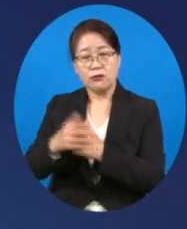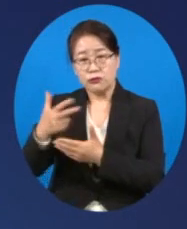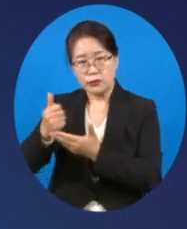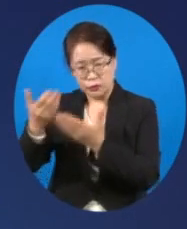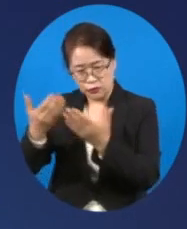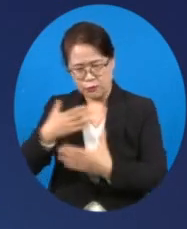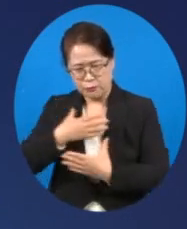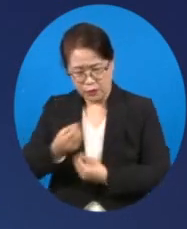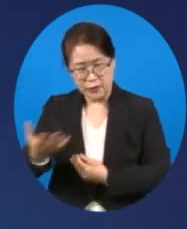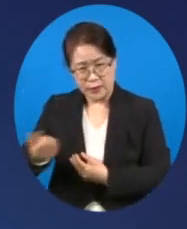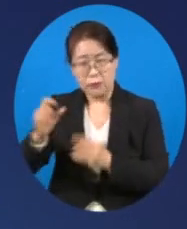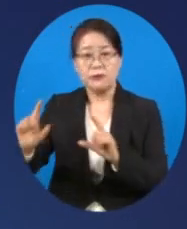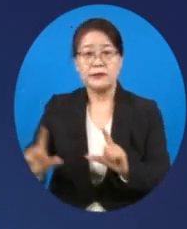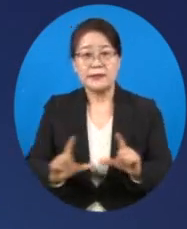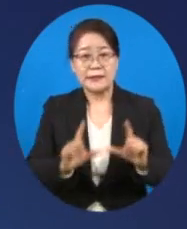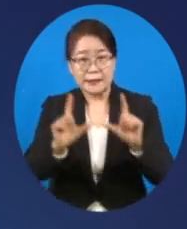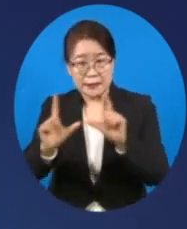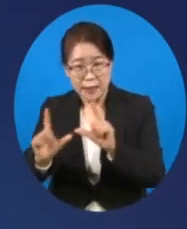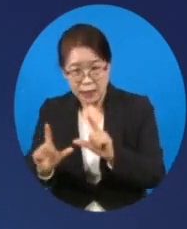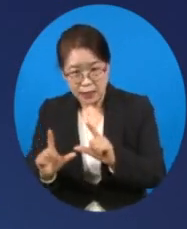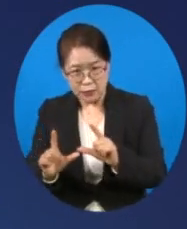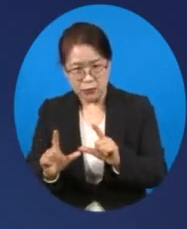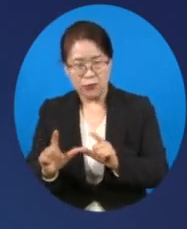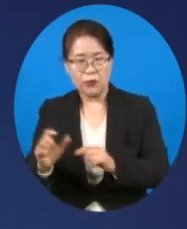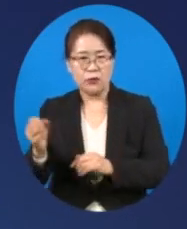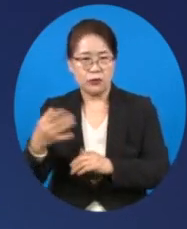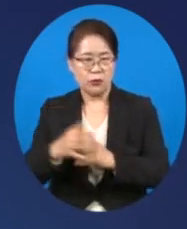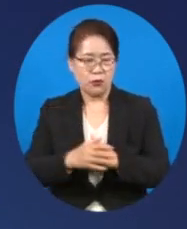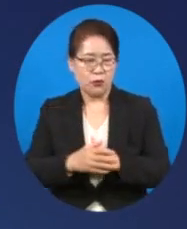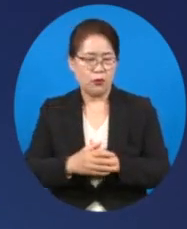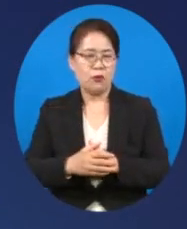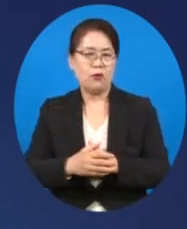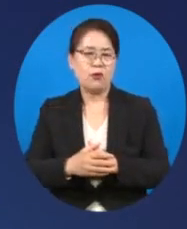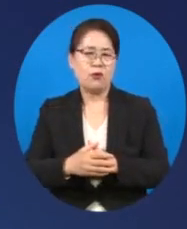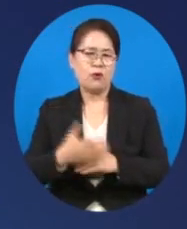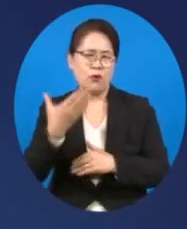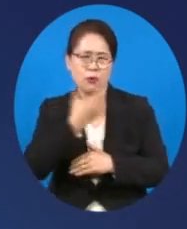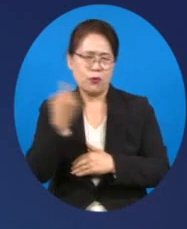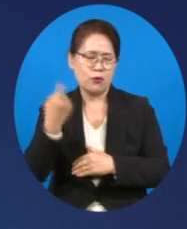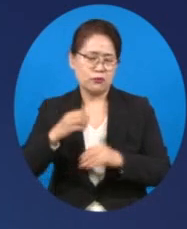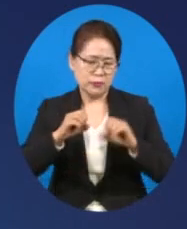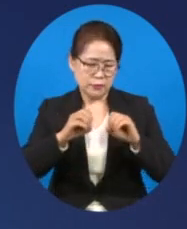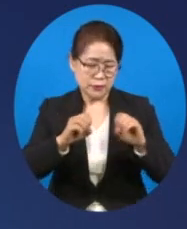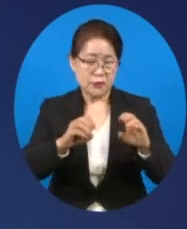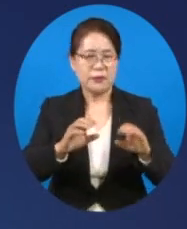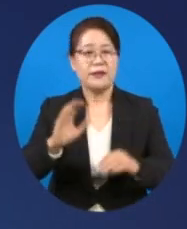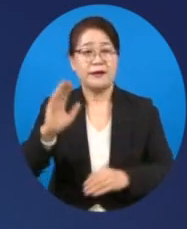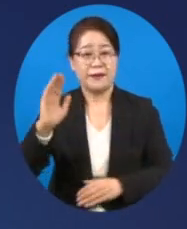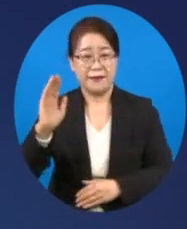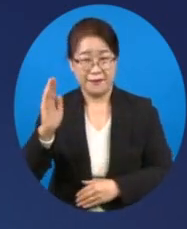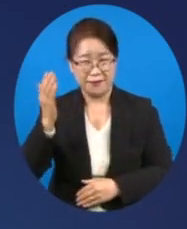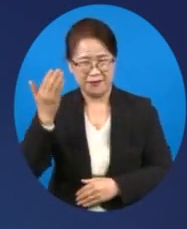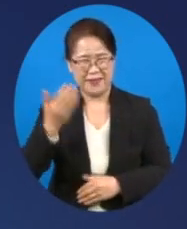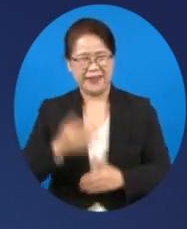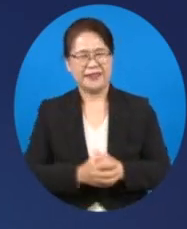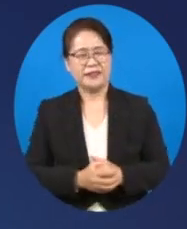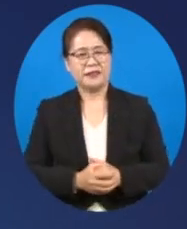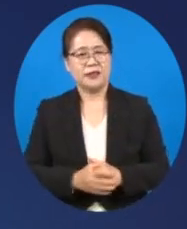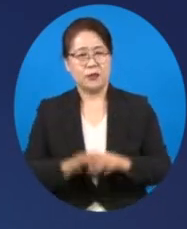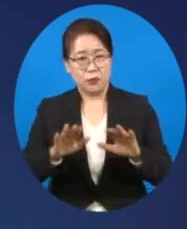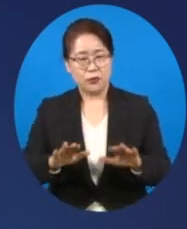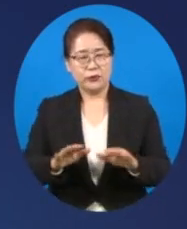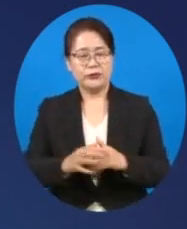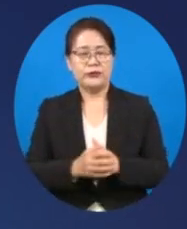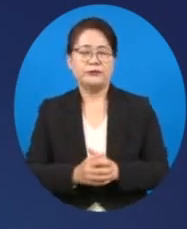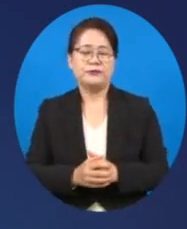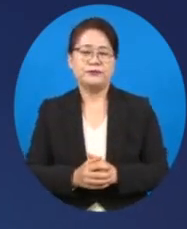것입니다 그러면서 누군가에게이 평안의 복음을 전해야 한다는 거죠 자